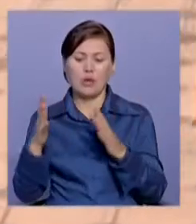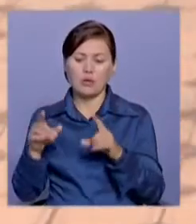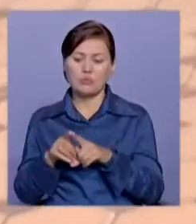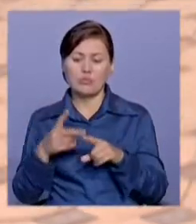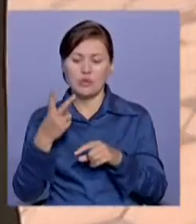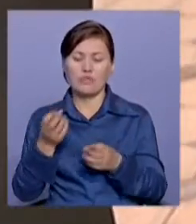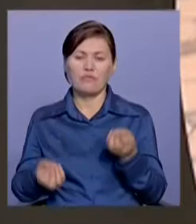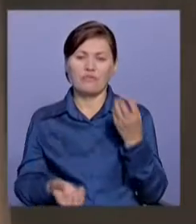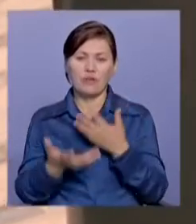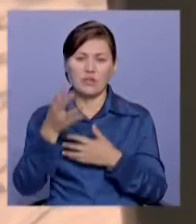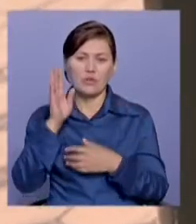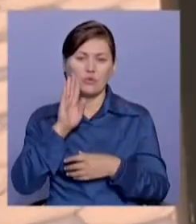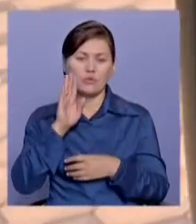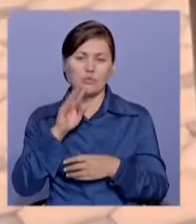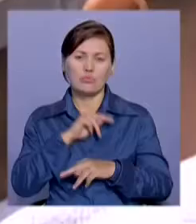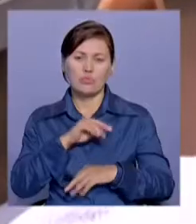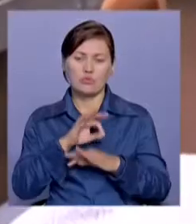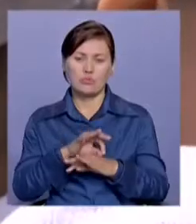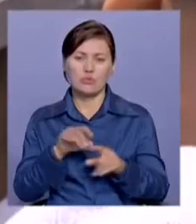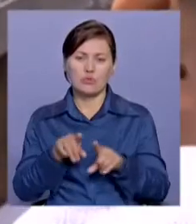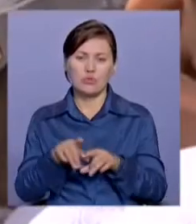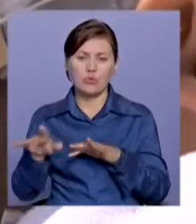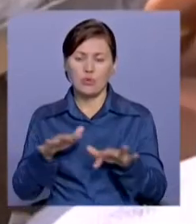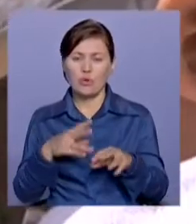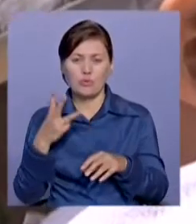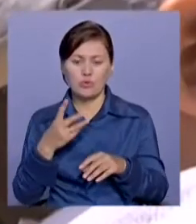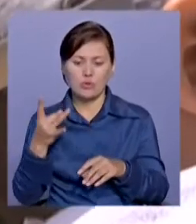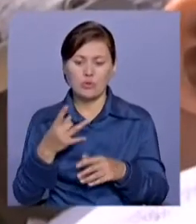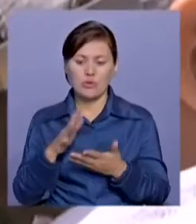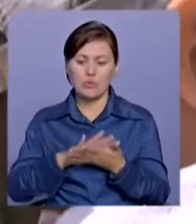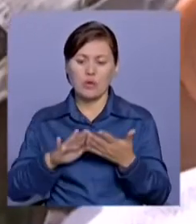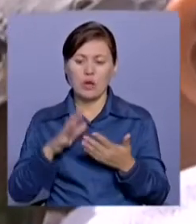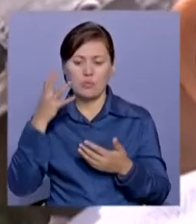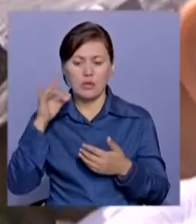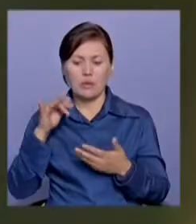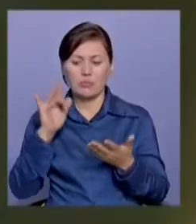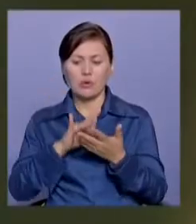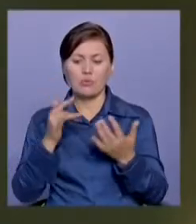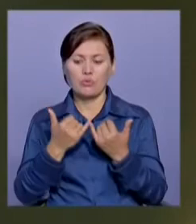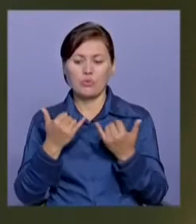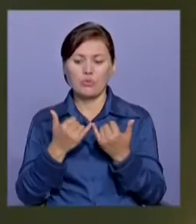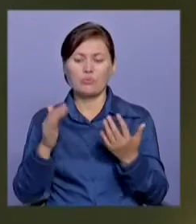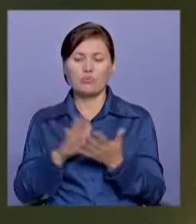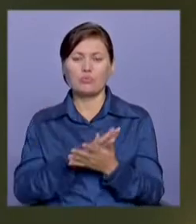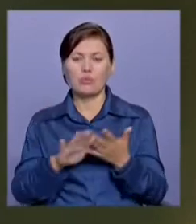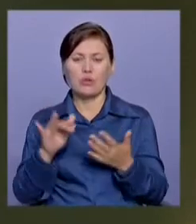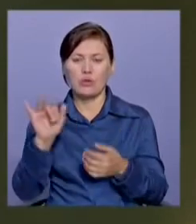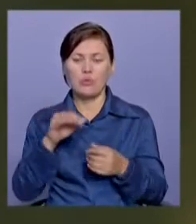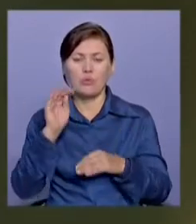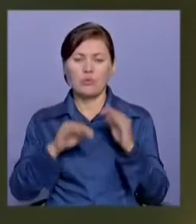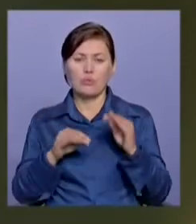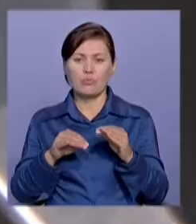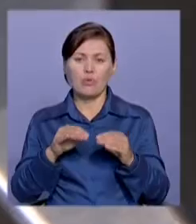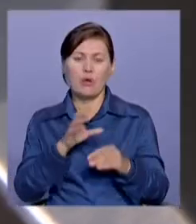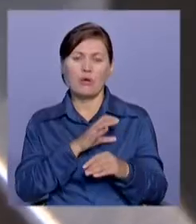екі фонтан жұмыс істеп тұр. Үш мәрте сүзгілеу процесінен өтетін бұл құрылым алматылықтар мен қала қонақтары үшін тегін. Оны орнатуды